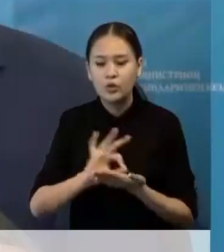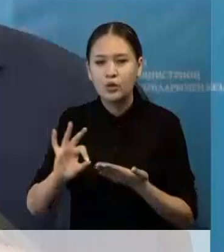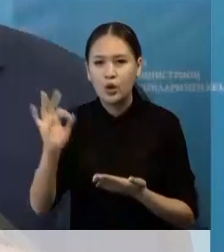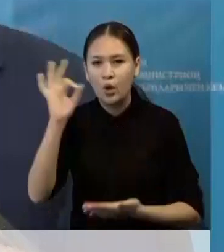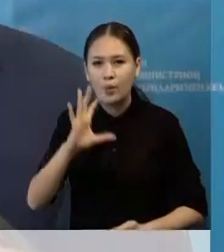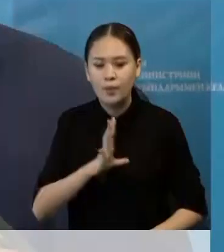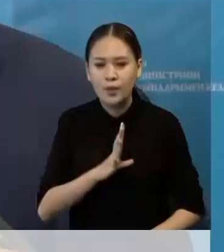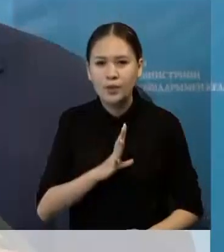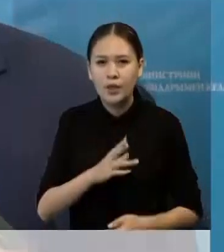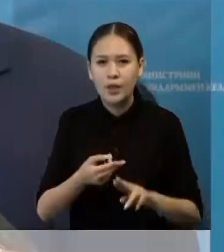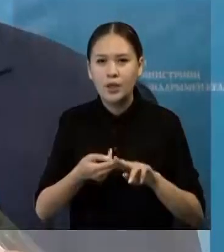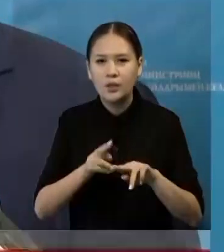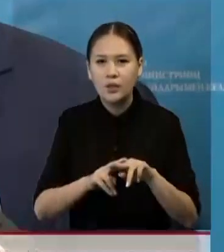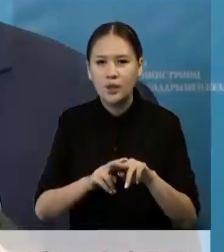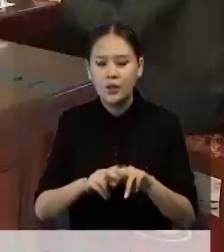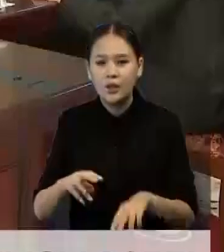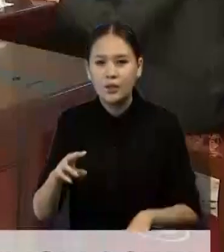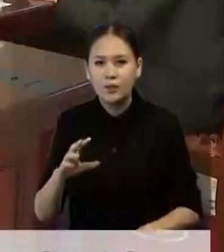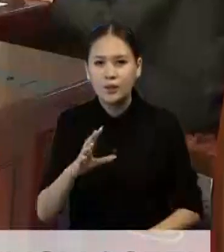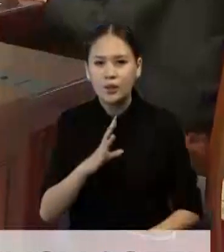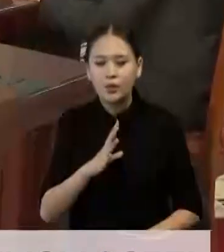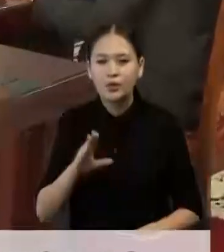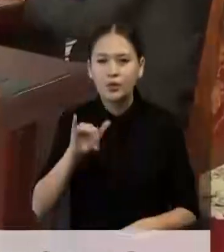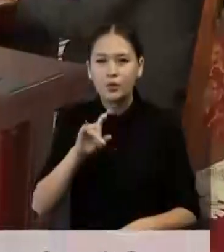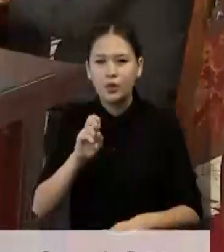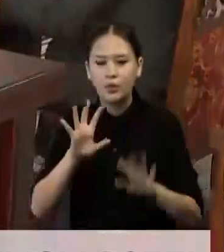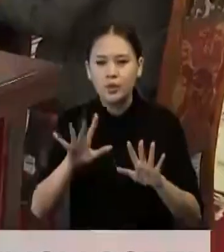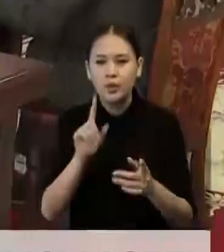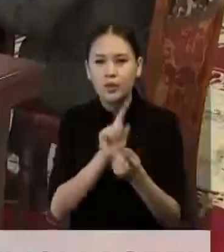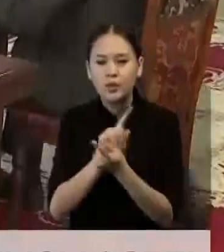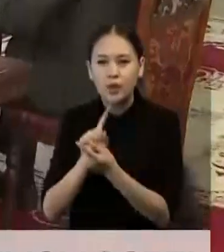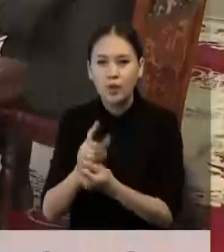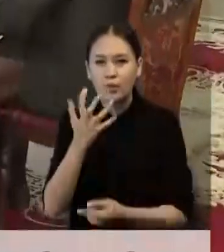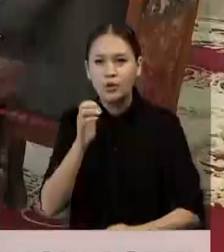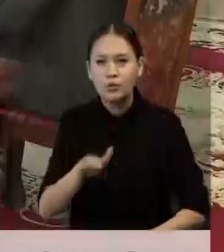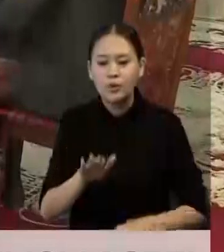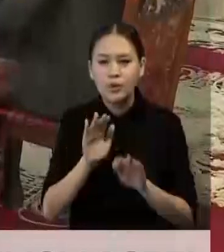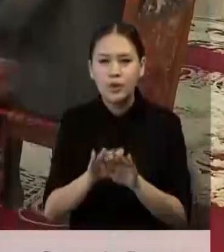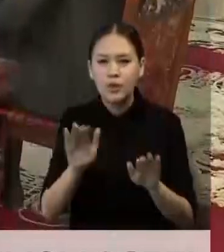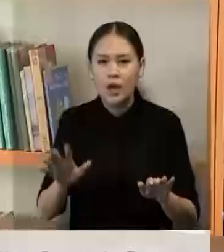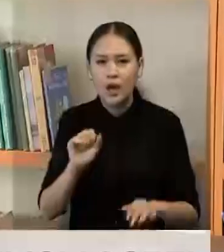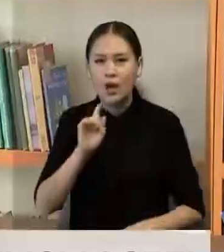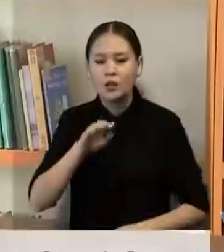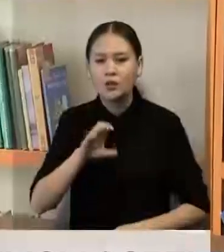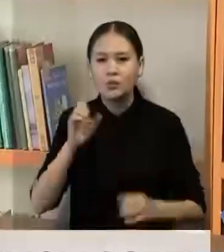поэзия, үздік драматургия сыйлығы. Тұрғындармен кездесуде сондай-ақ 500 мың бала қамтылған арт